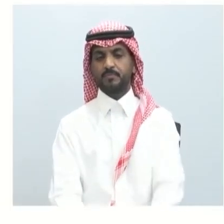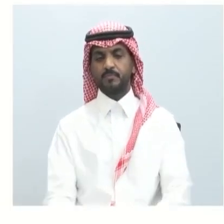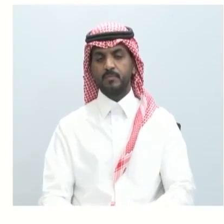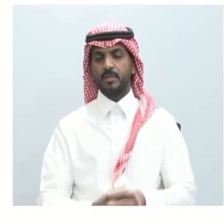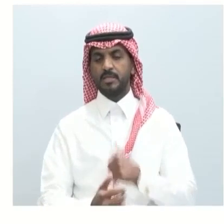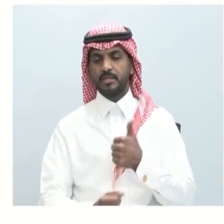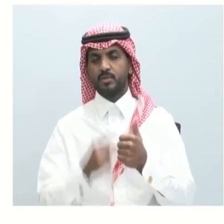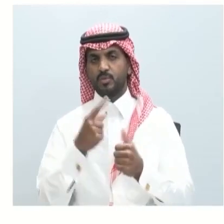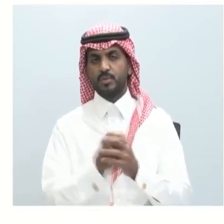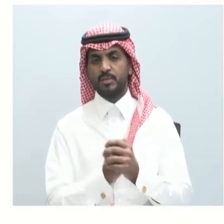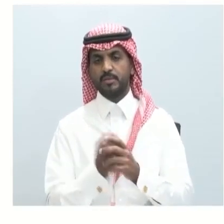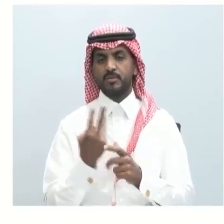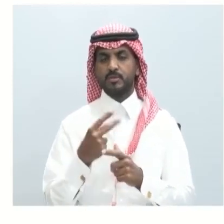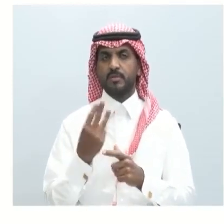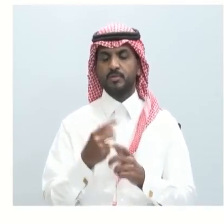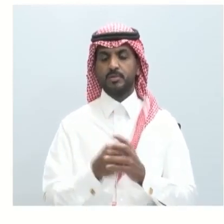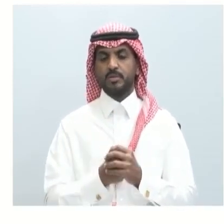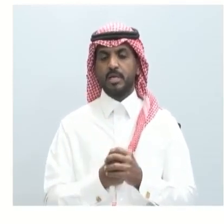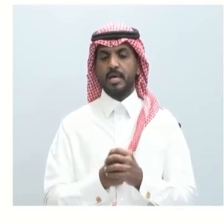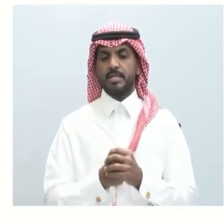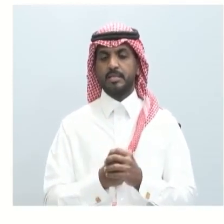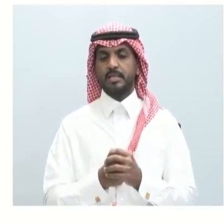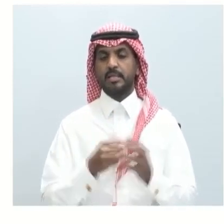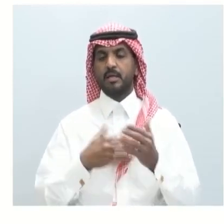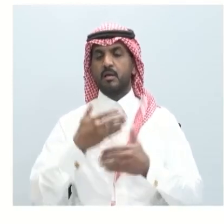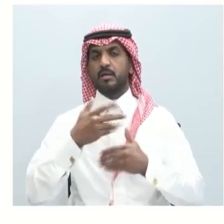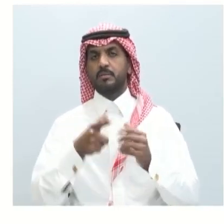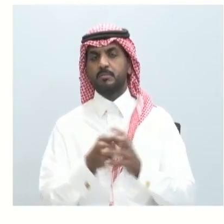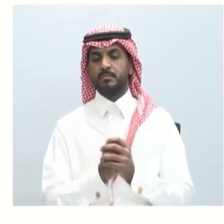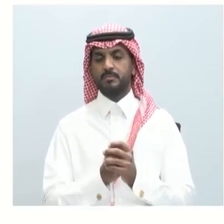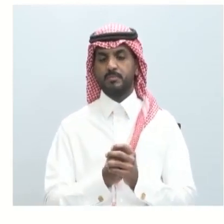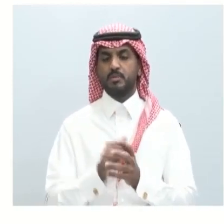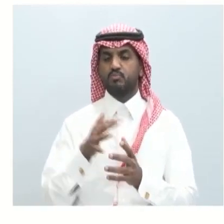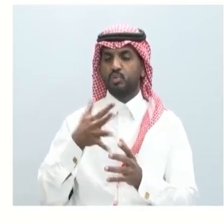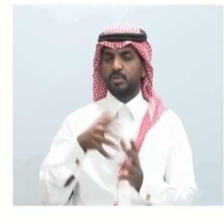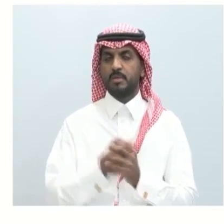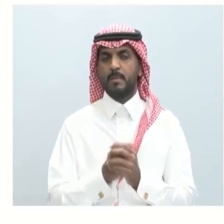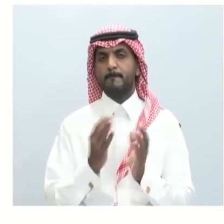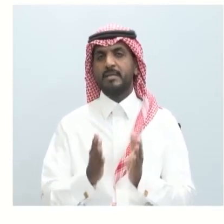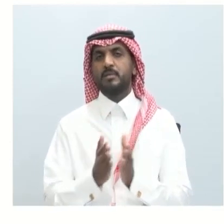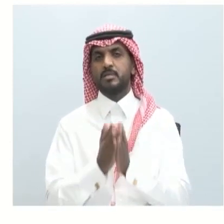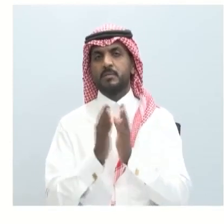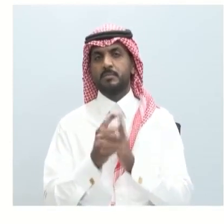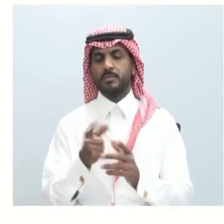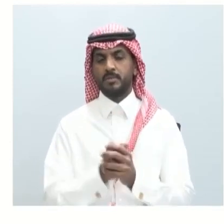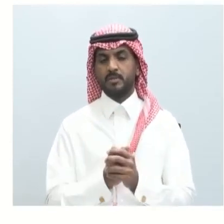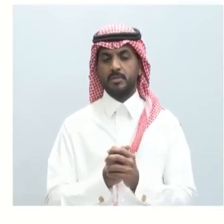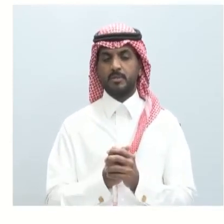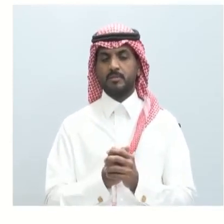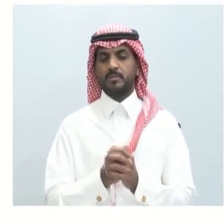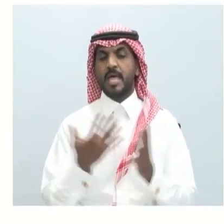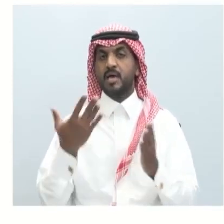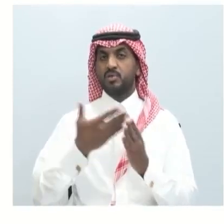نذكر 2 اس 23 يظهر لنا هذه التراكيب التراكيب الجينيه المحتمله بعد الاخصاب عندما نضرب ناتج